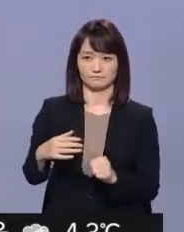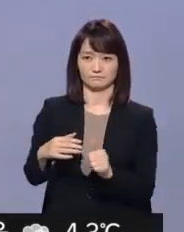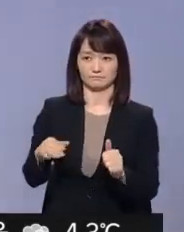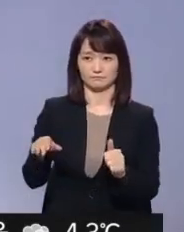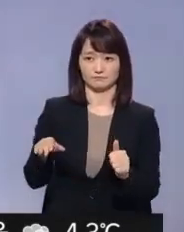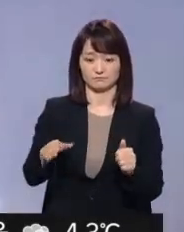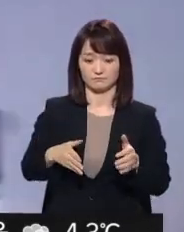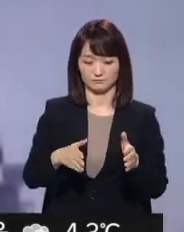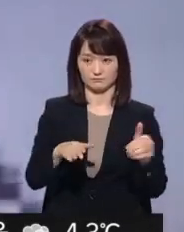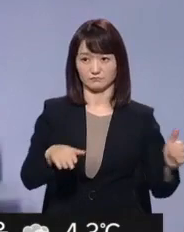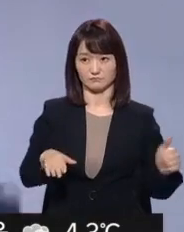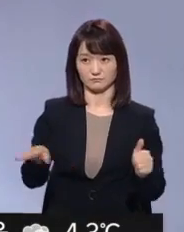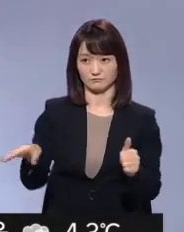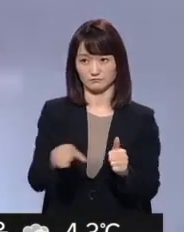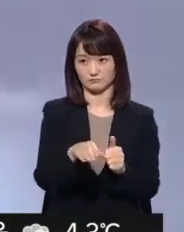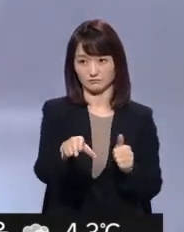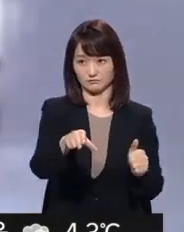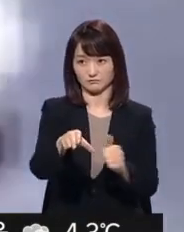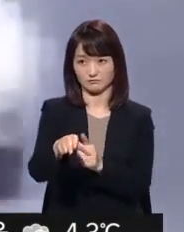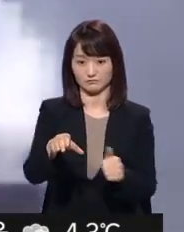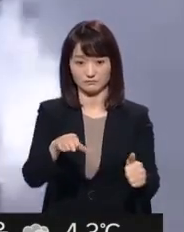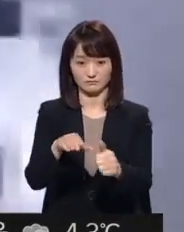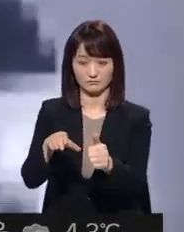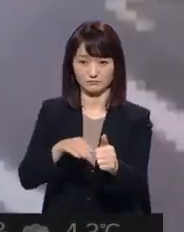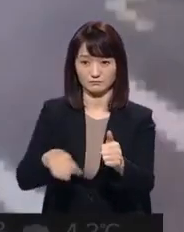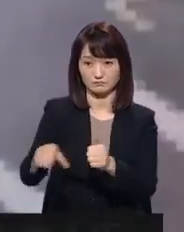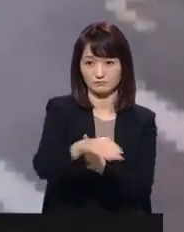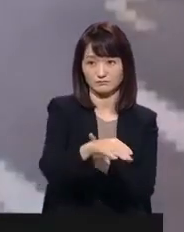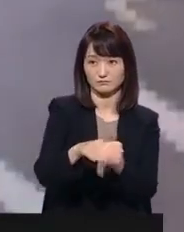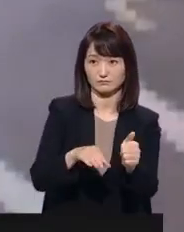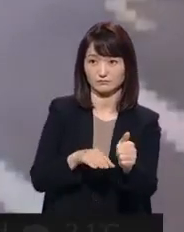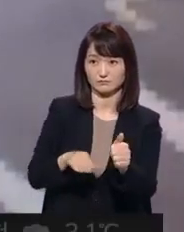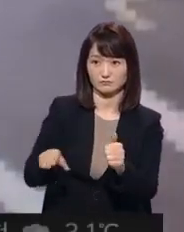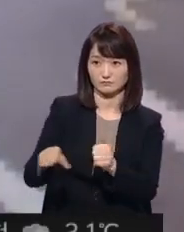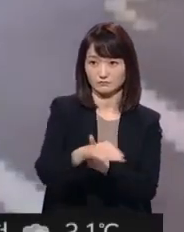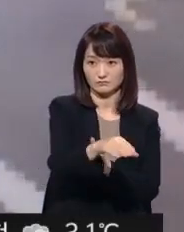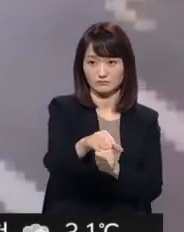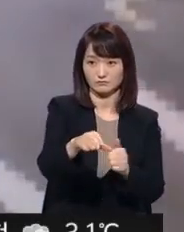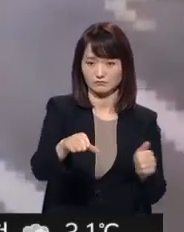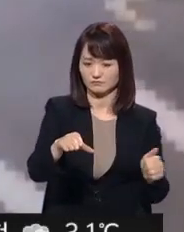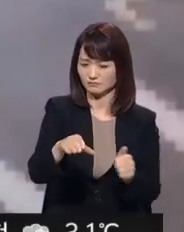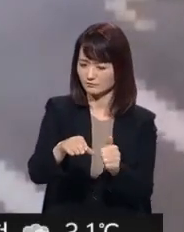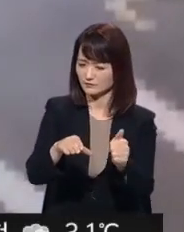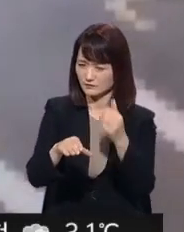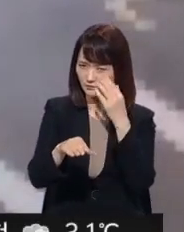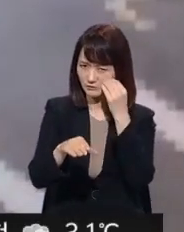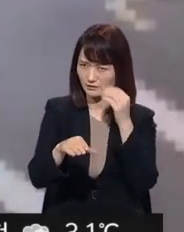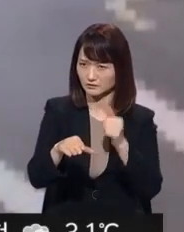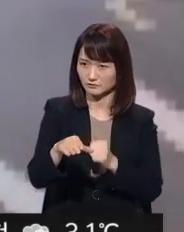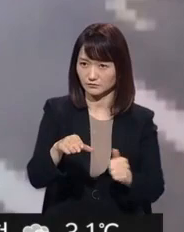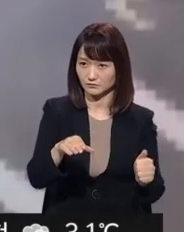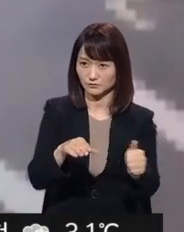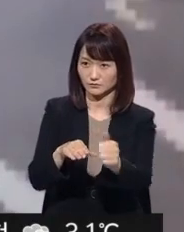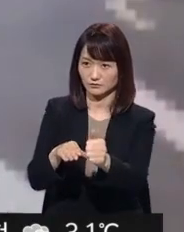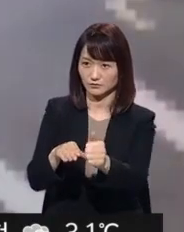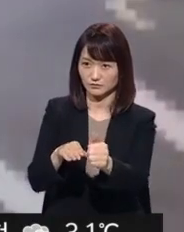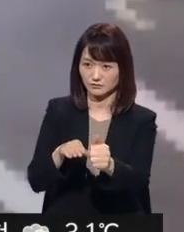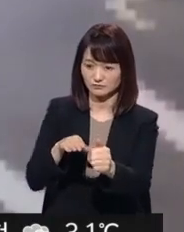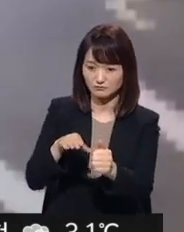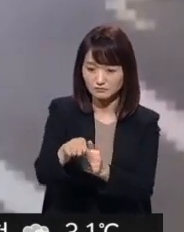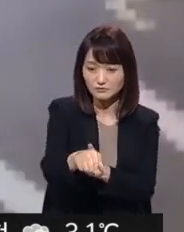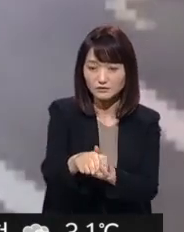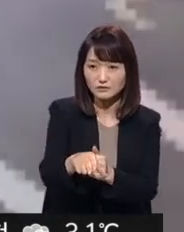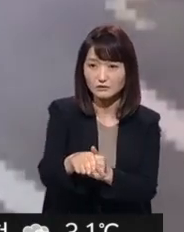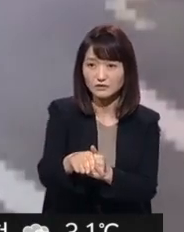잘못 돌을 아이고 차들이 피해서 갑니다 사람을 피해서 갑니다 왠지 느낌 싸죠 차량 쪽으로